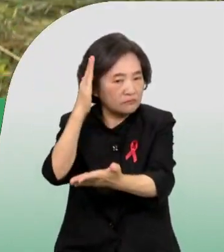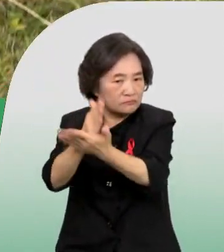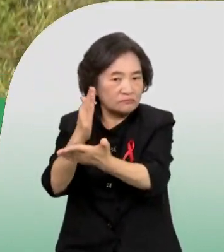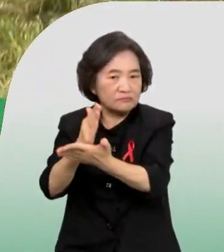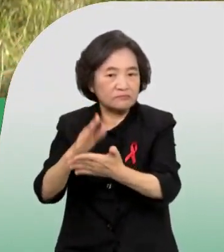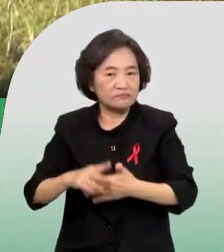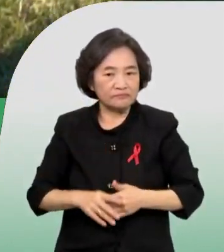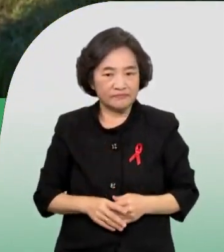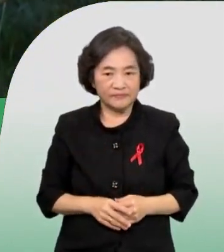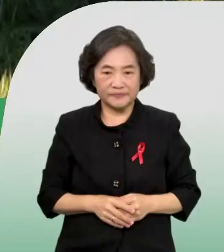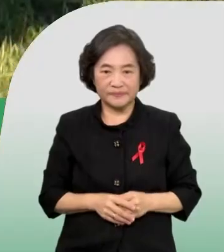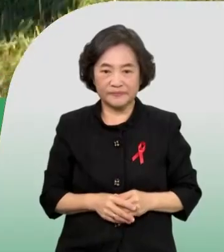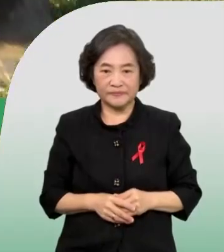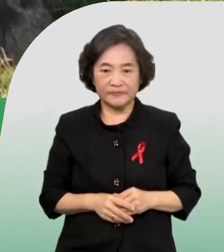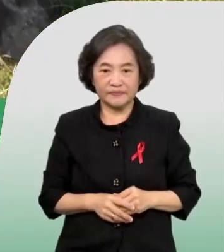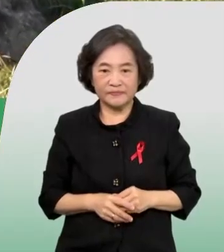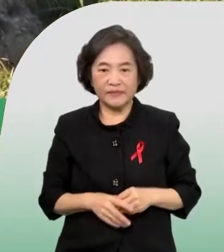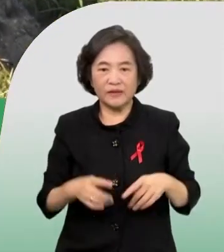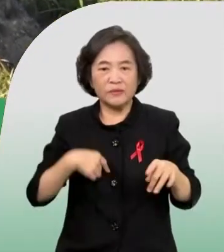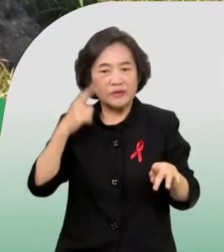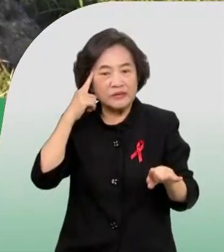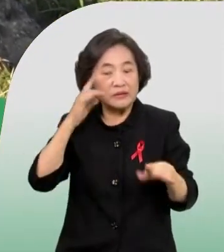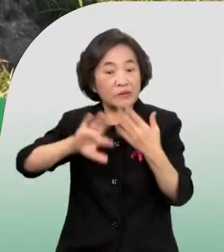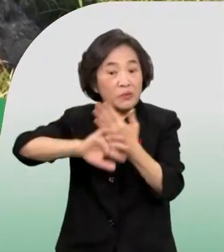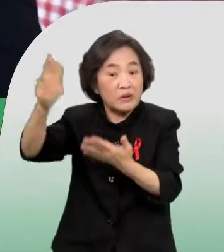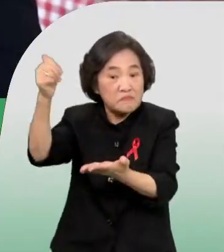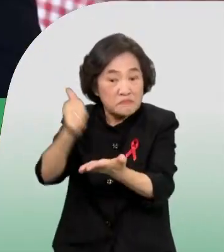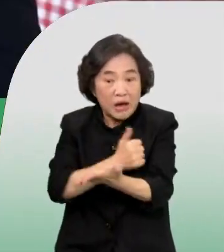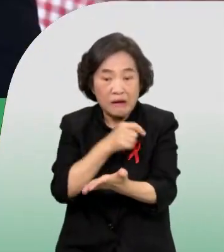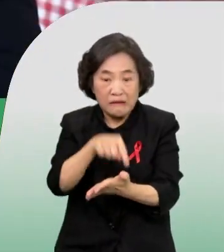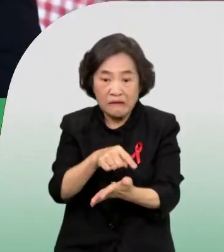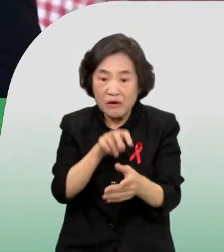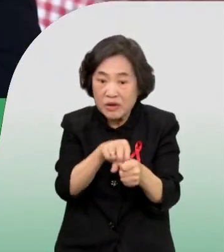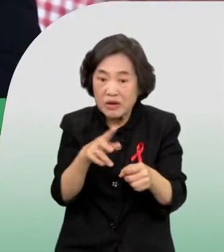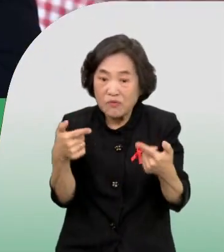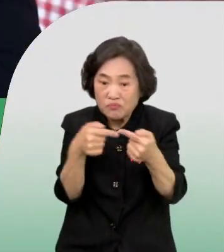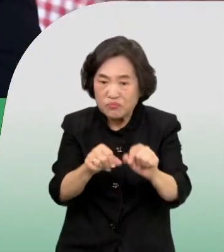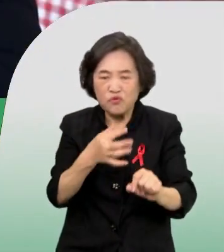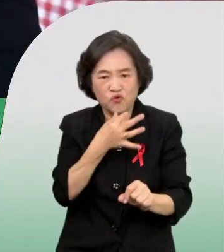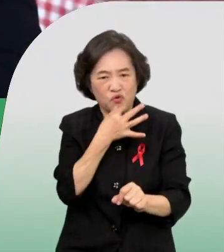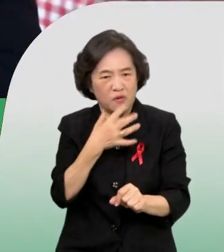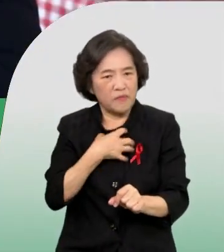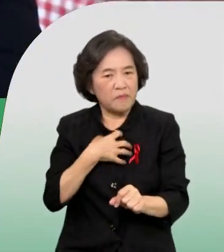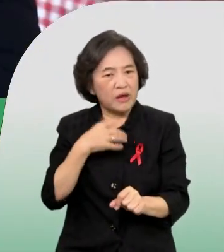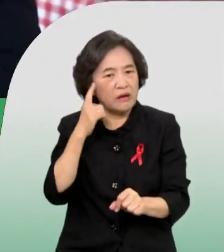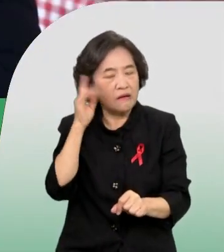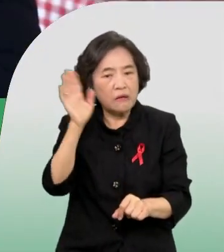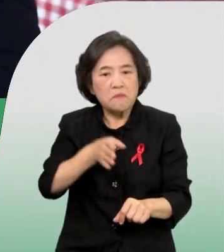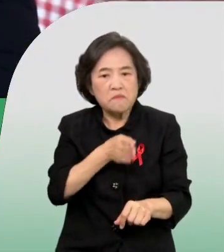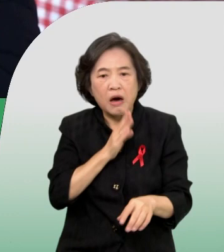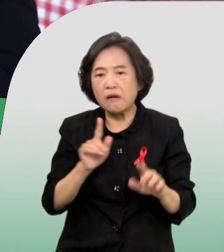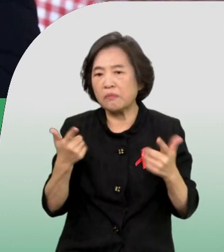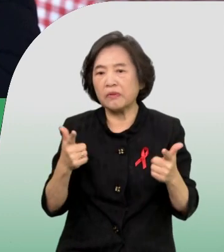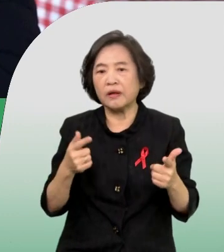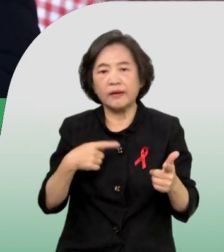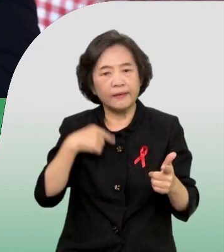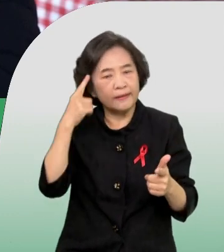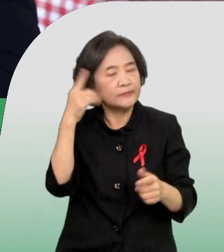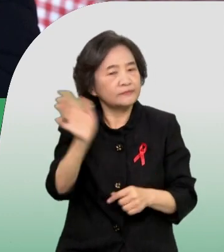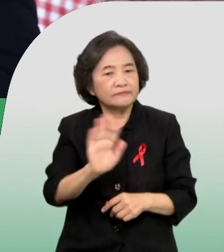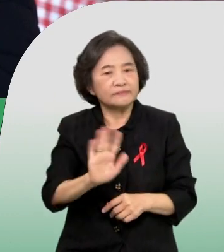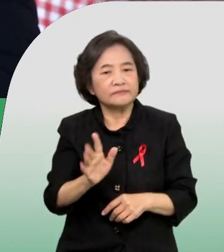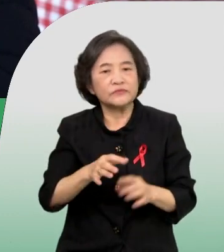匹。 Because we are not allowed to bring any horses in Iceland, that's why we still have the same